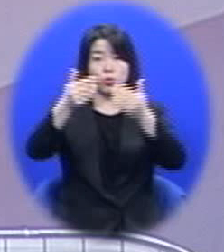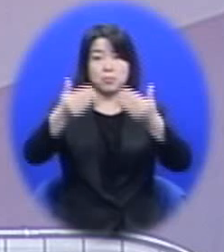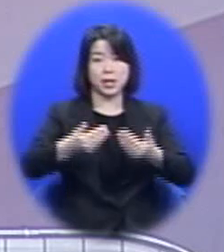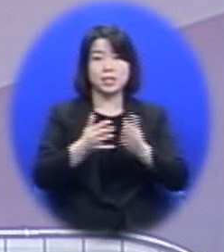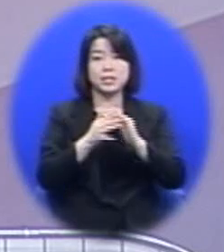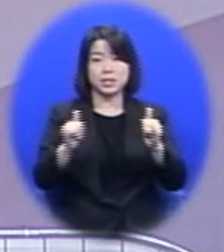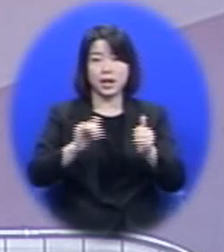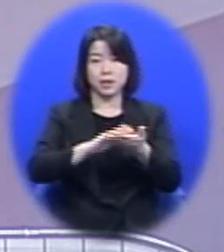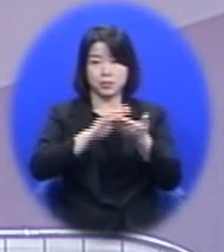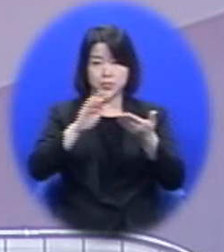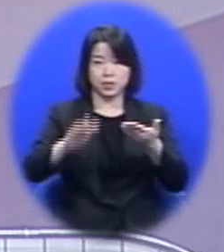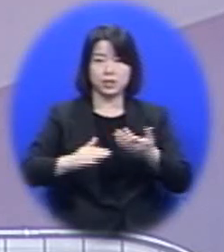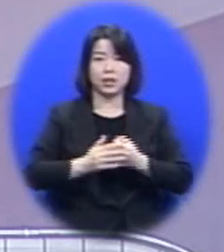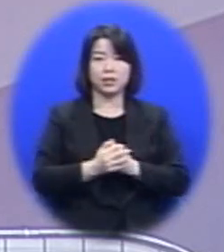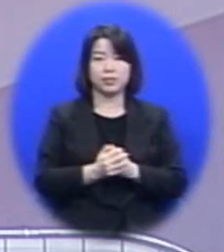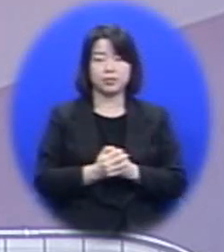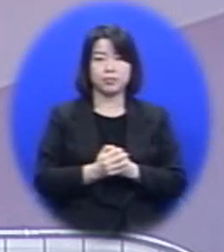사람입니다.